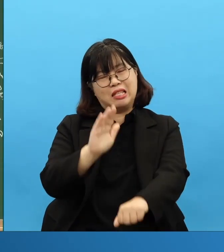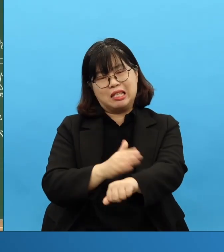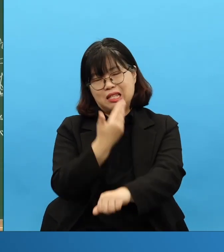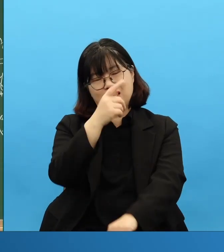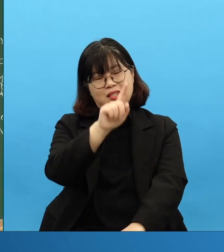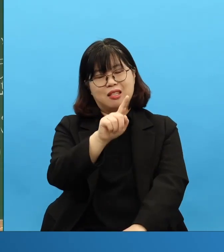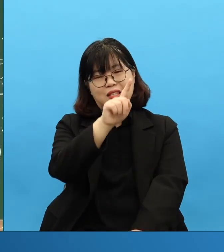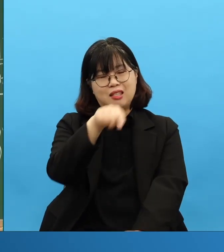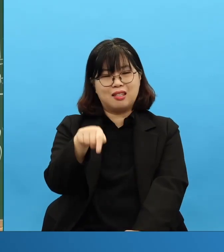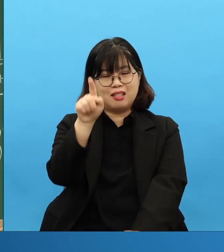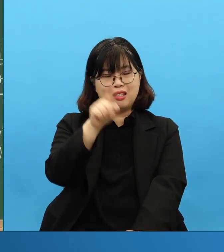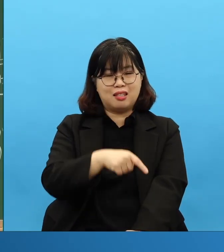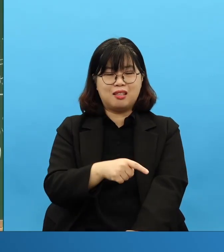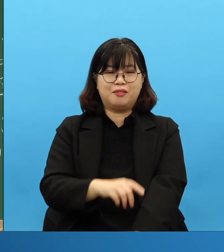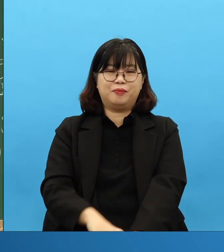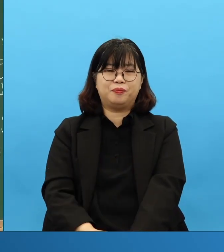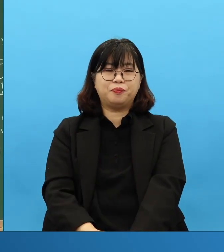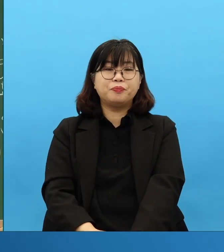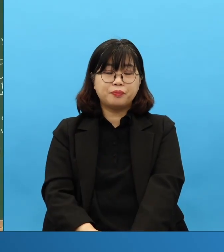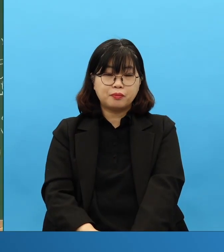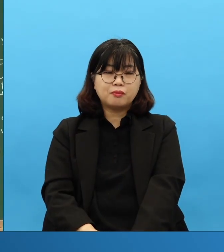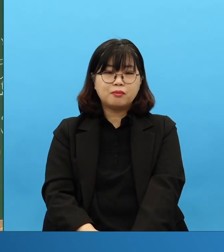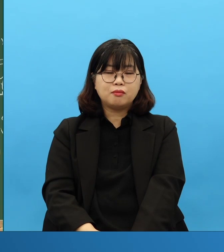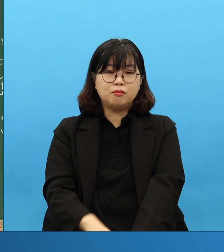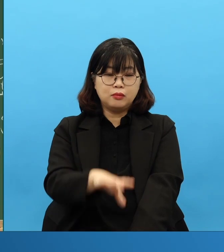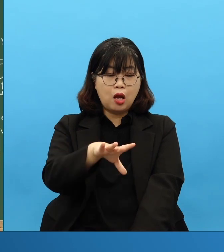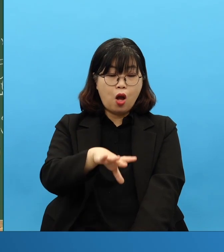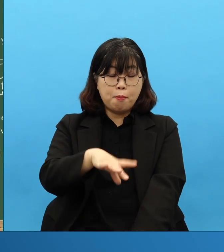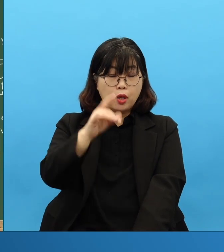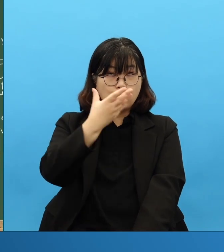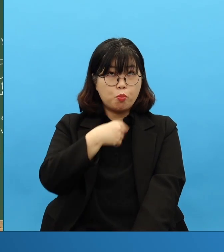이후에 본격적인 세계 복음화 일어납니다.